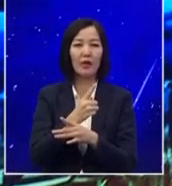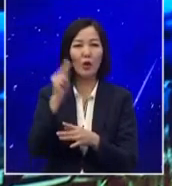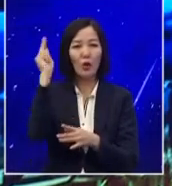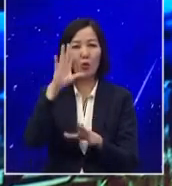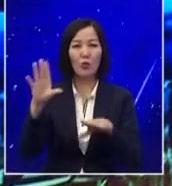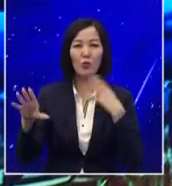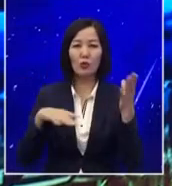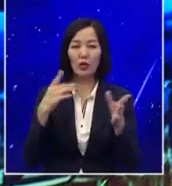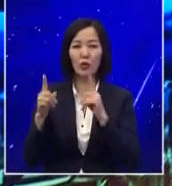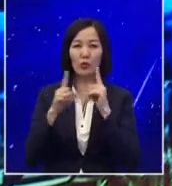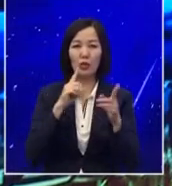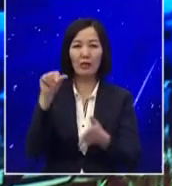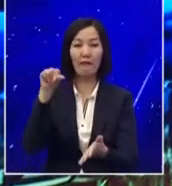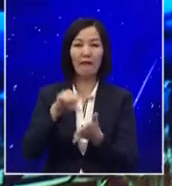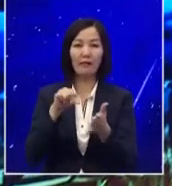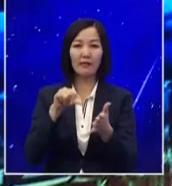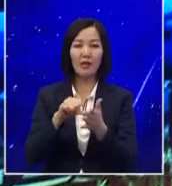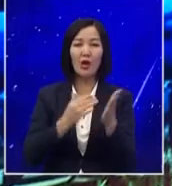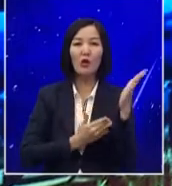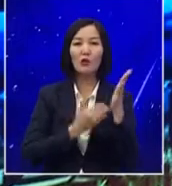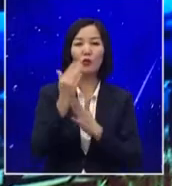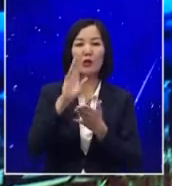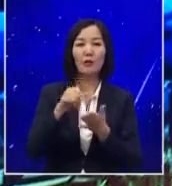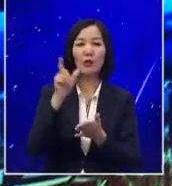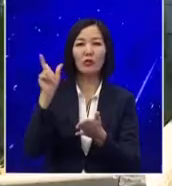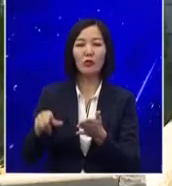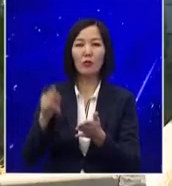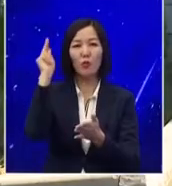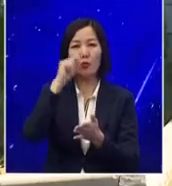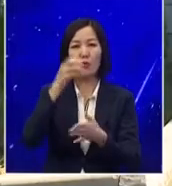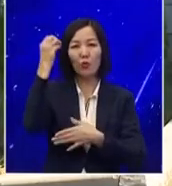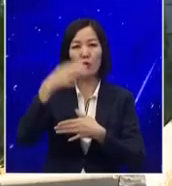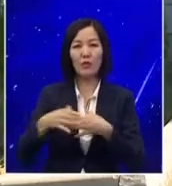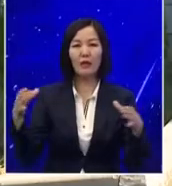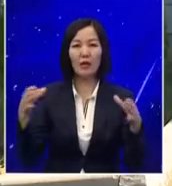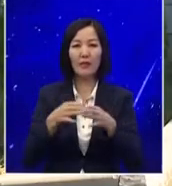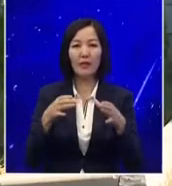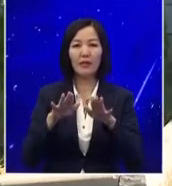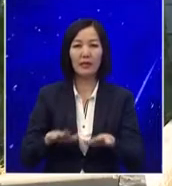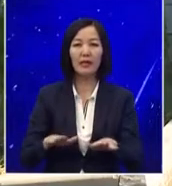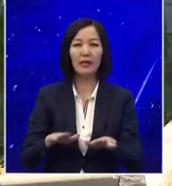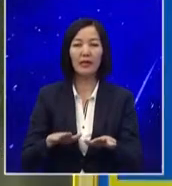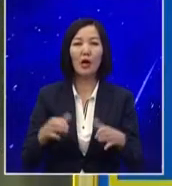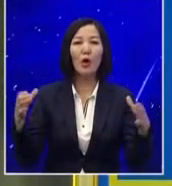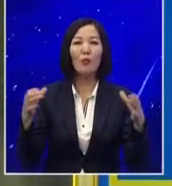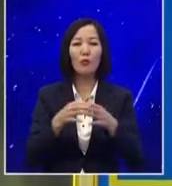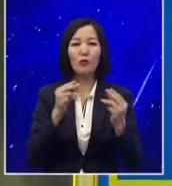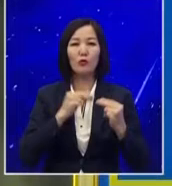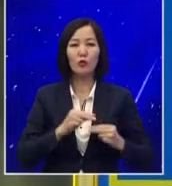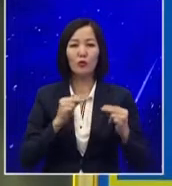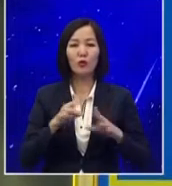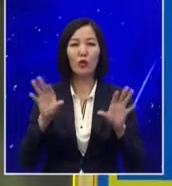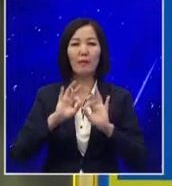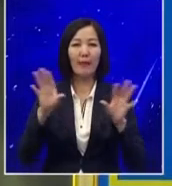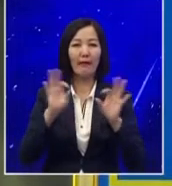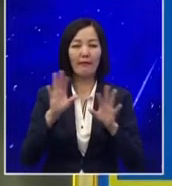бітімгершілік оқу-жаттығу жиынына қатысты. Жоғары бас қолбасшыға оқу орталығының командалық пунктінде бітімгершілік полкының